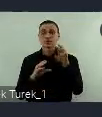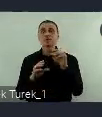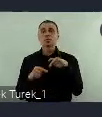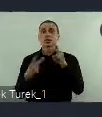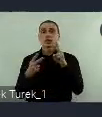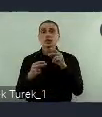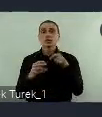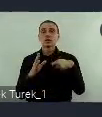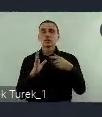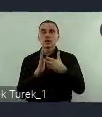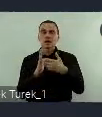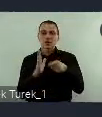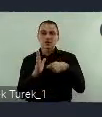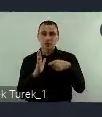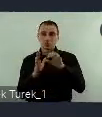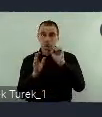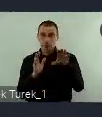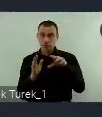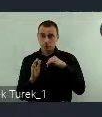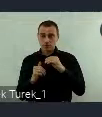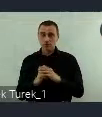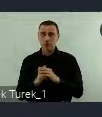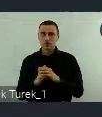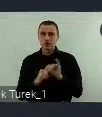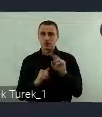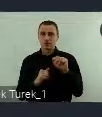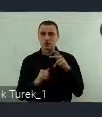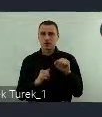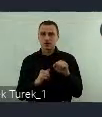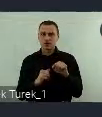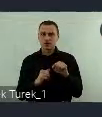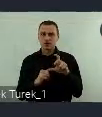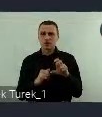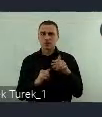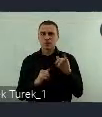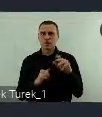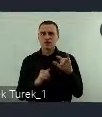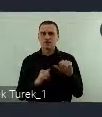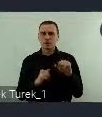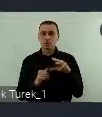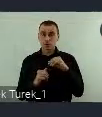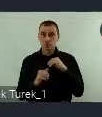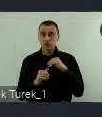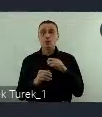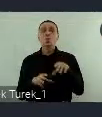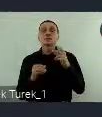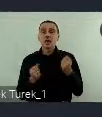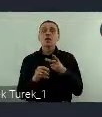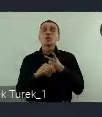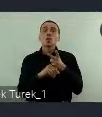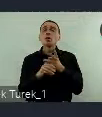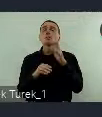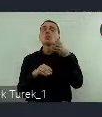Iwona Chmielewska kiedyś pracowało nas pani Iwona Chmielewska pomimo starań nie udało mi się uczestniczyć od samego początku